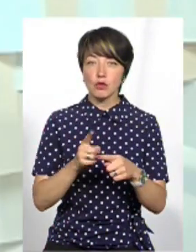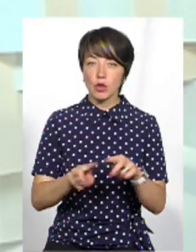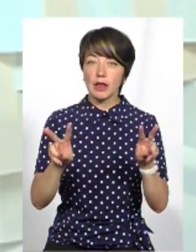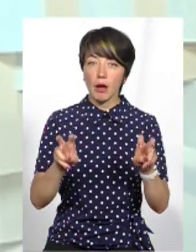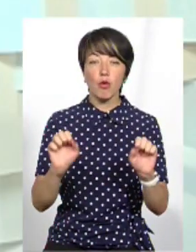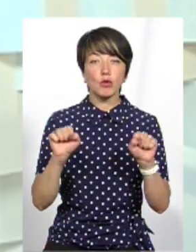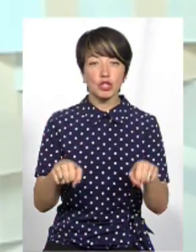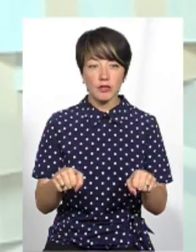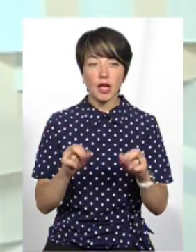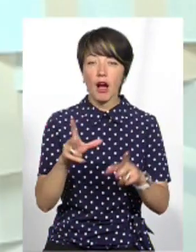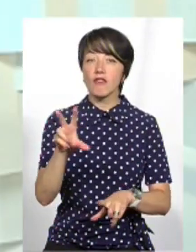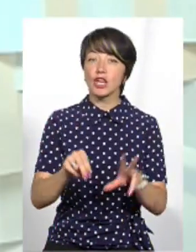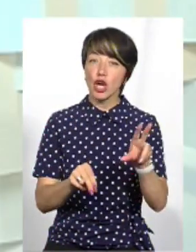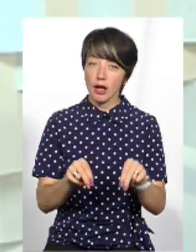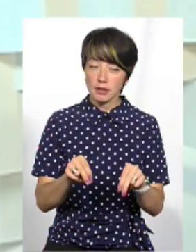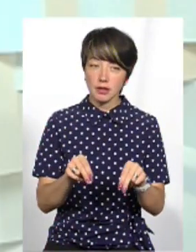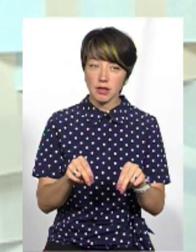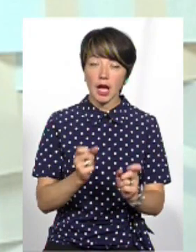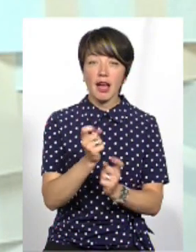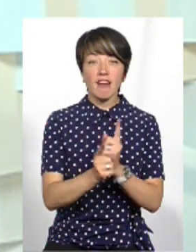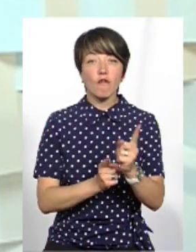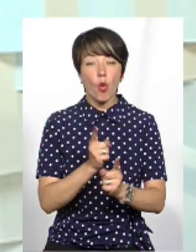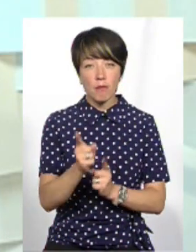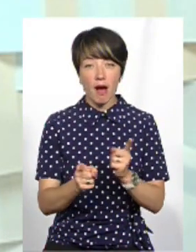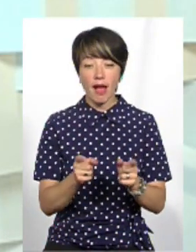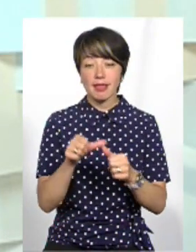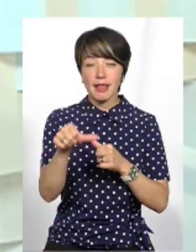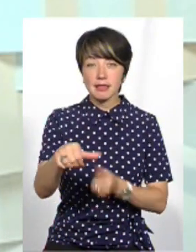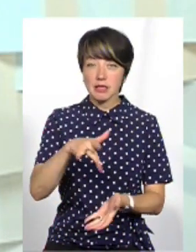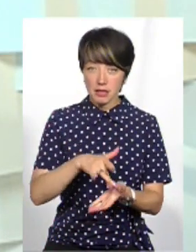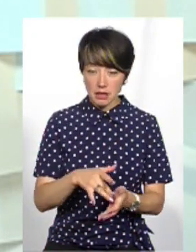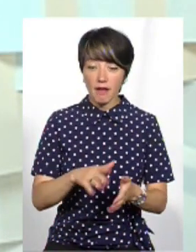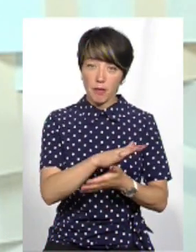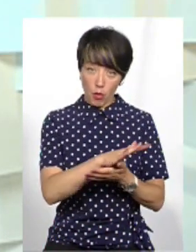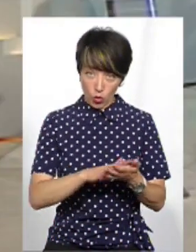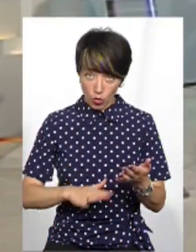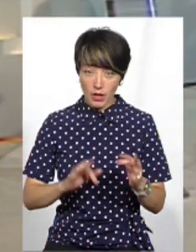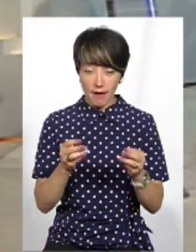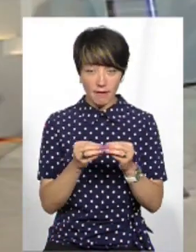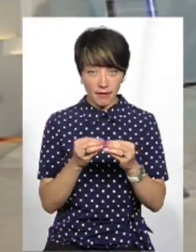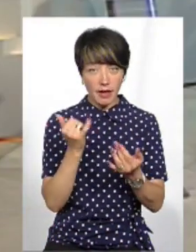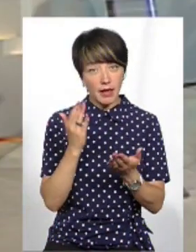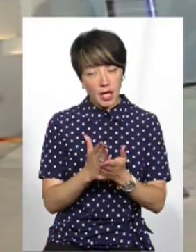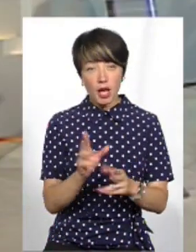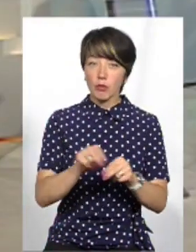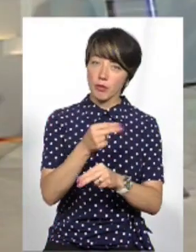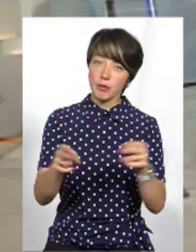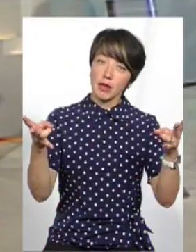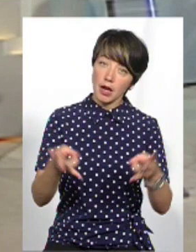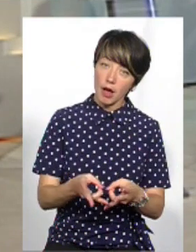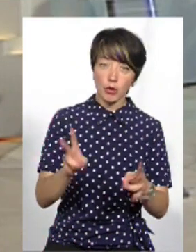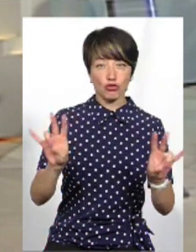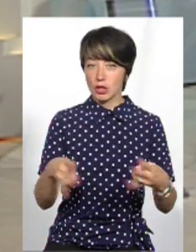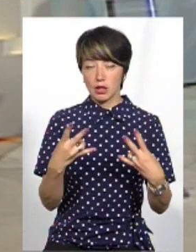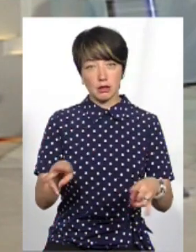тему. Можливо, як ви вважаєте, реформа децентралізації має йти так, як іде, чи вона вимагає все ж таки